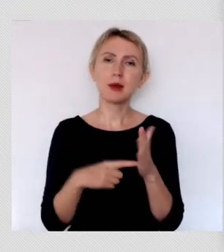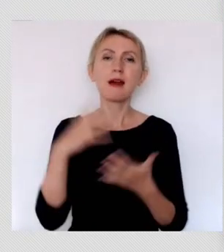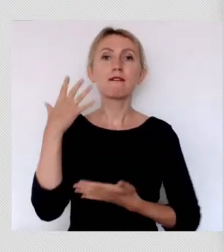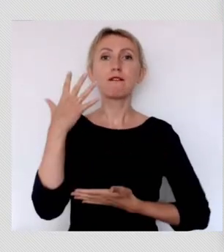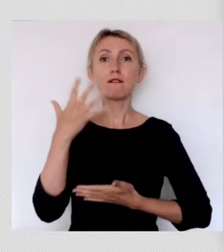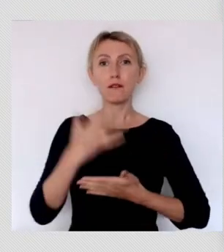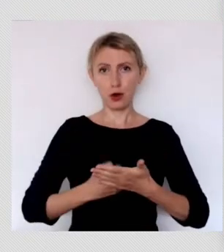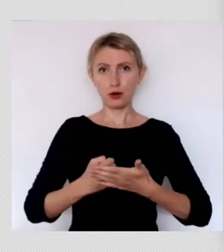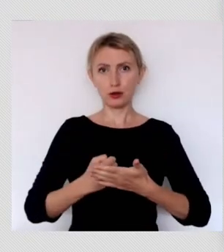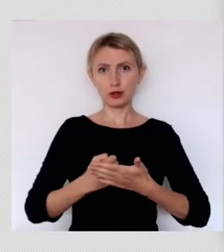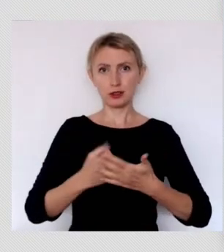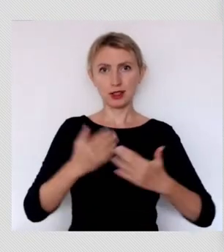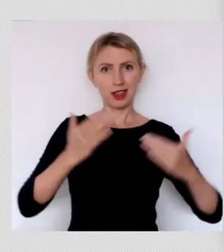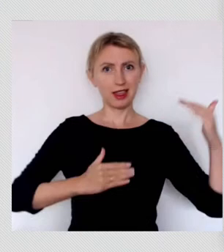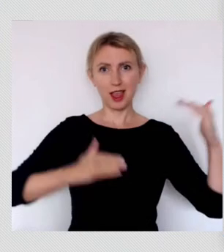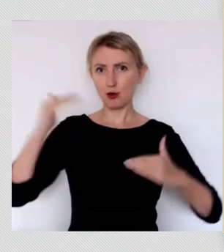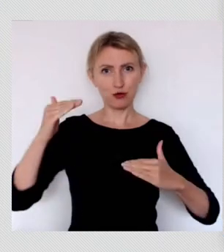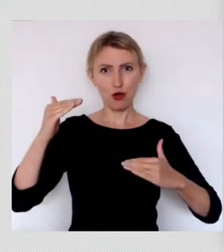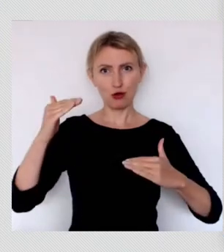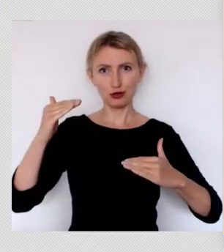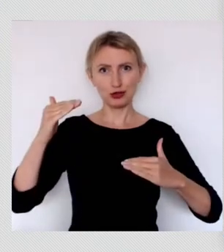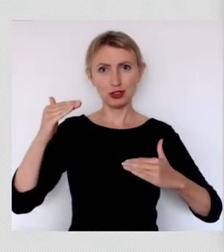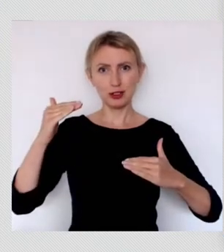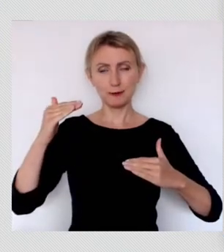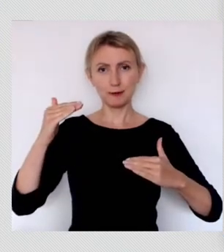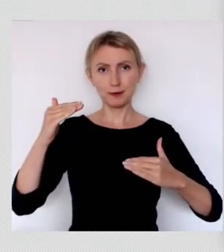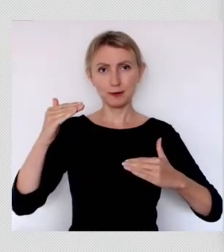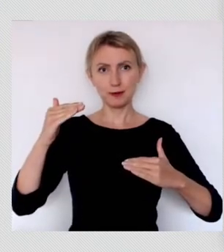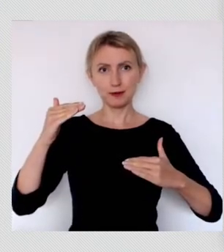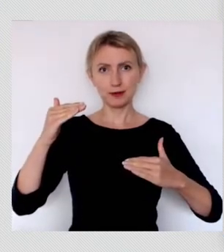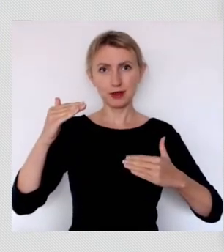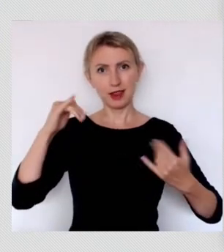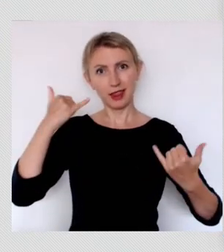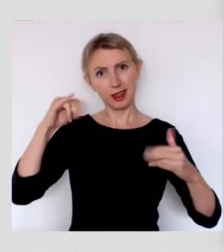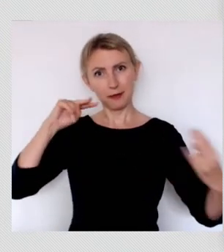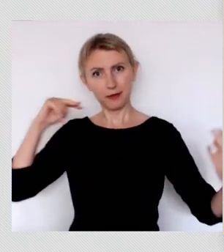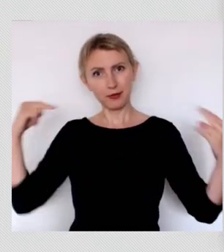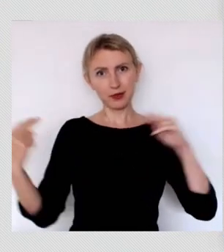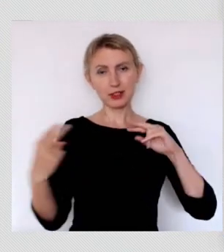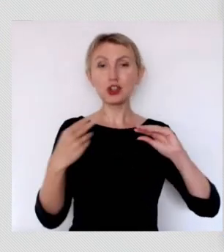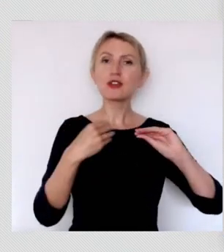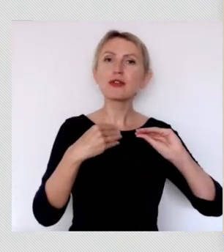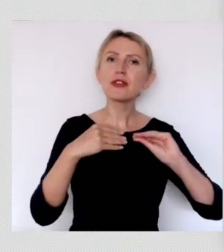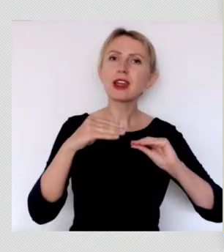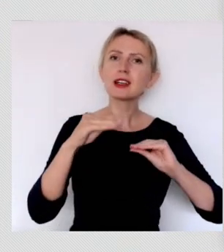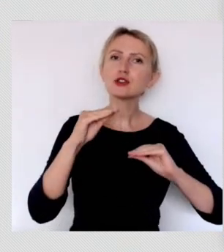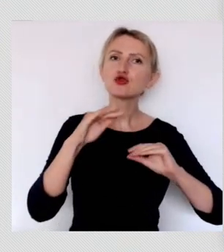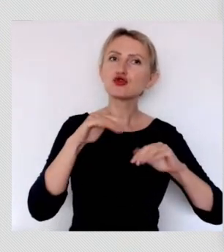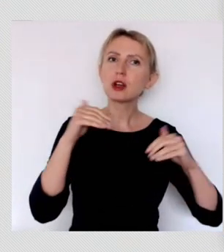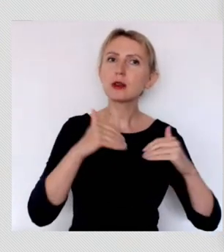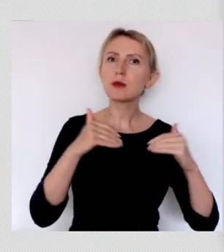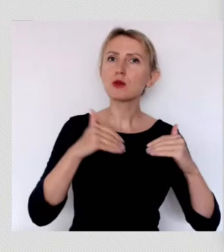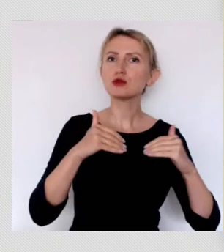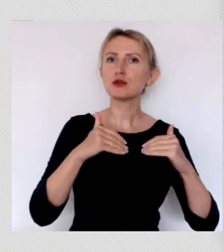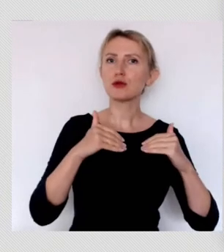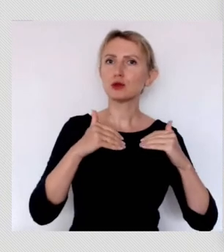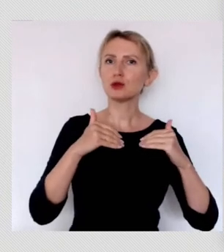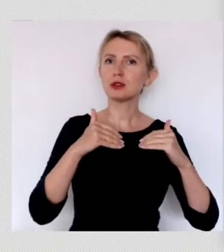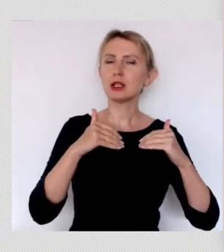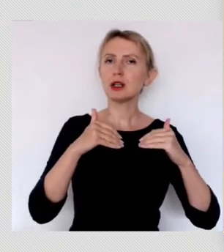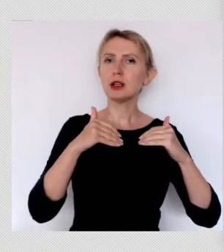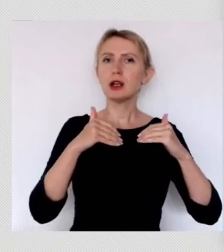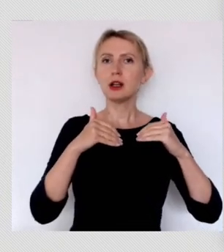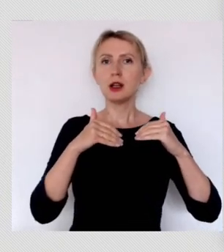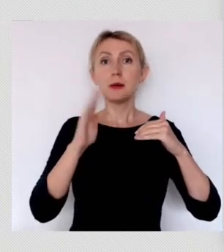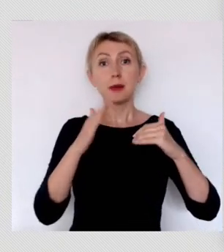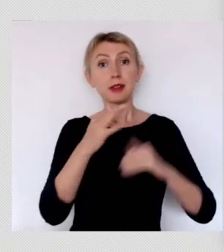wykorzystanie tej asymetrii z drugiej strony, tak? Czyli powiększanie pola, w którym będą